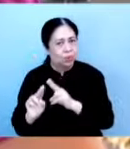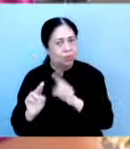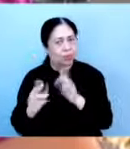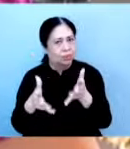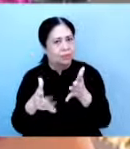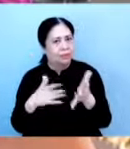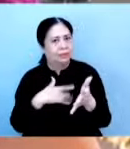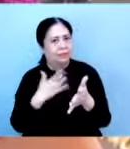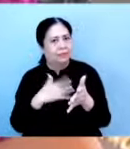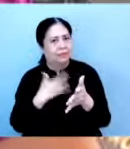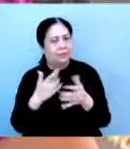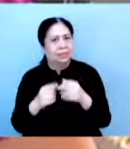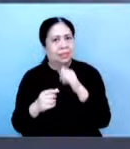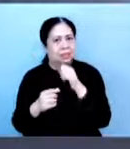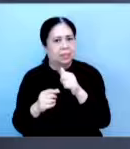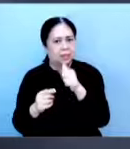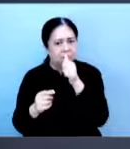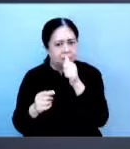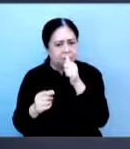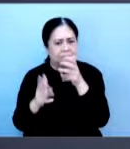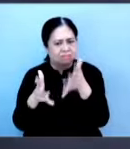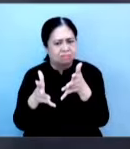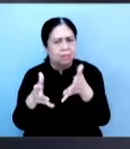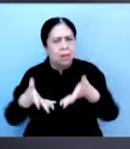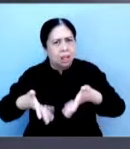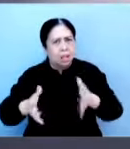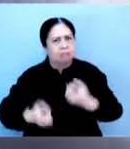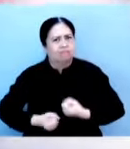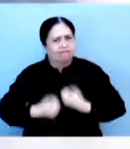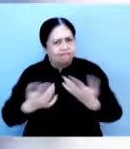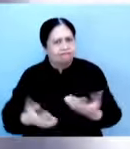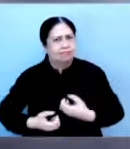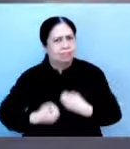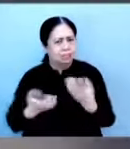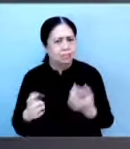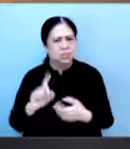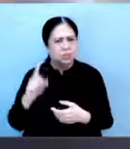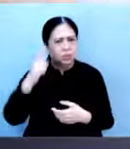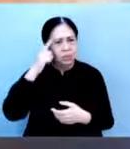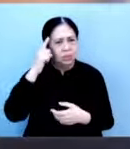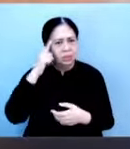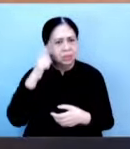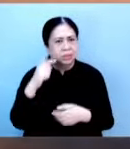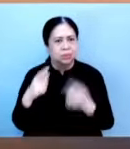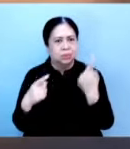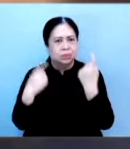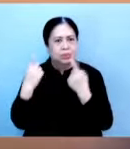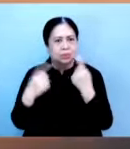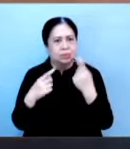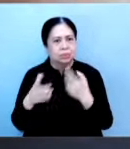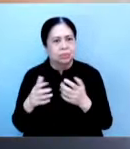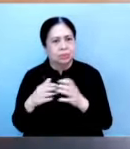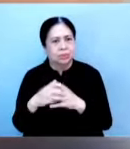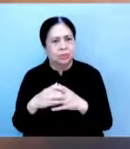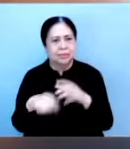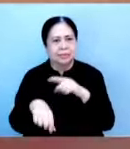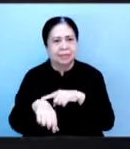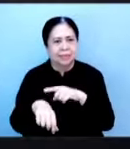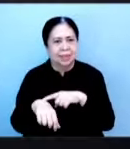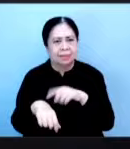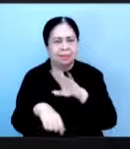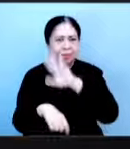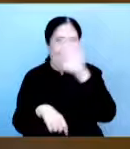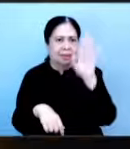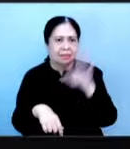evo hindi mo itinatago Anong palagay mo yung mga maituturing mo na mga moments na hinding-hindi mo